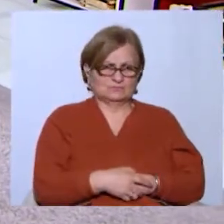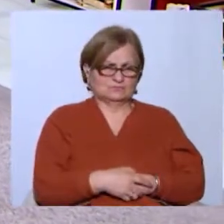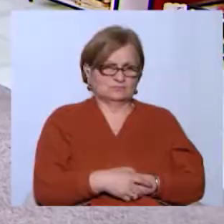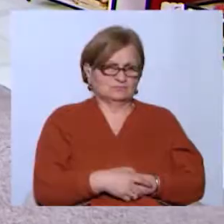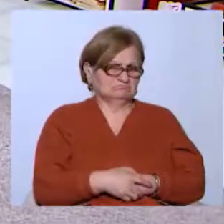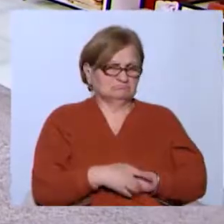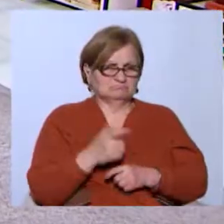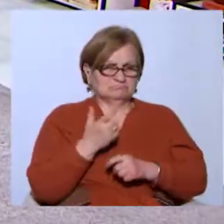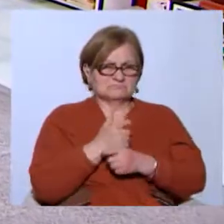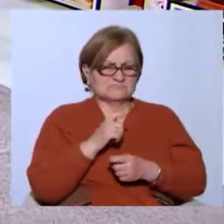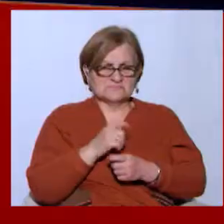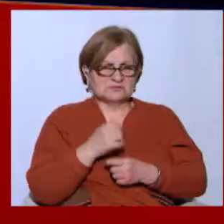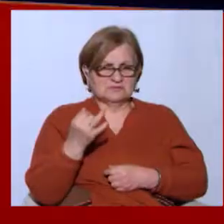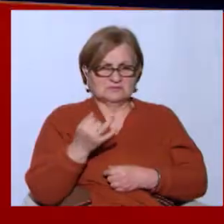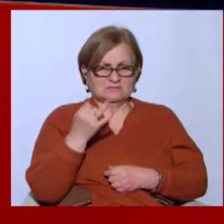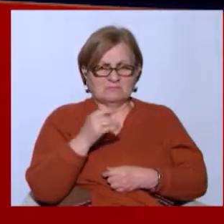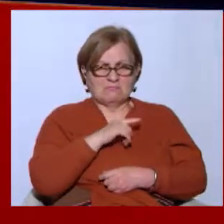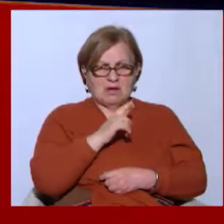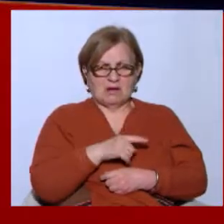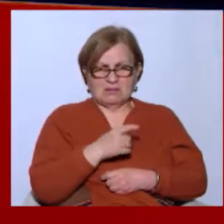ძალიან მაგარი რაღაც არის.